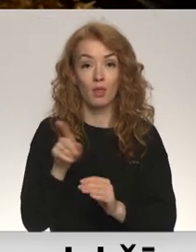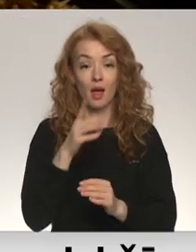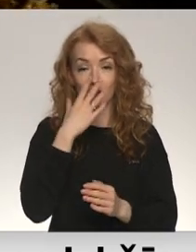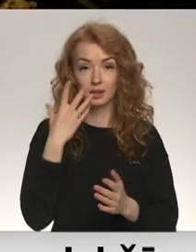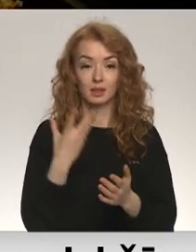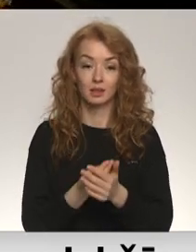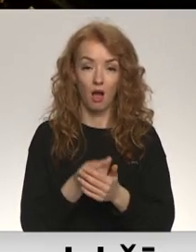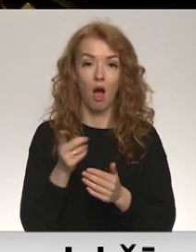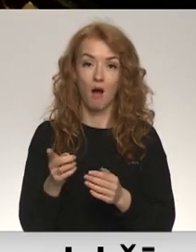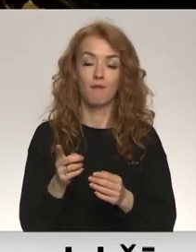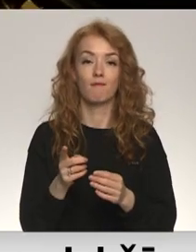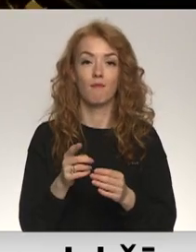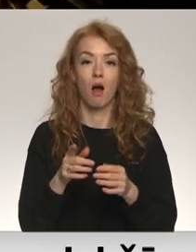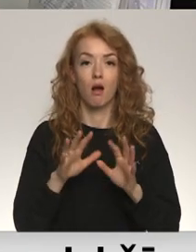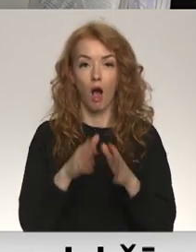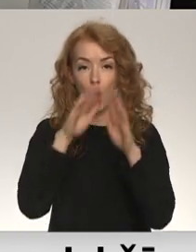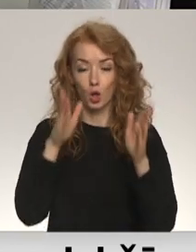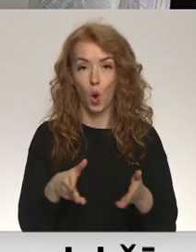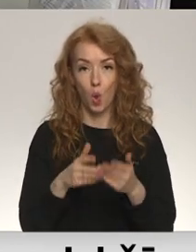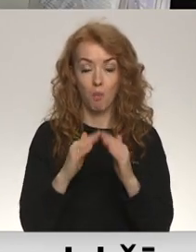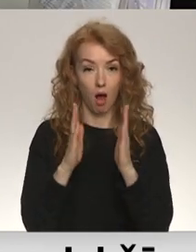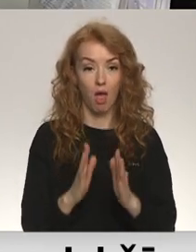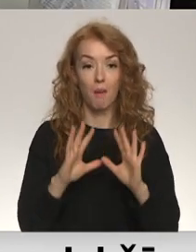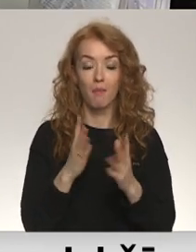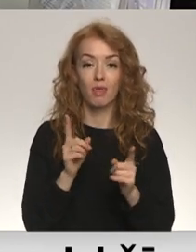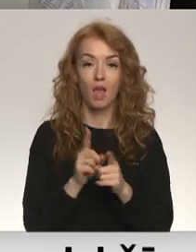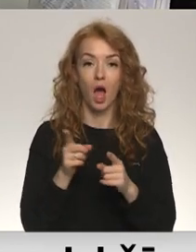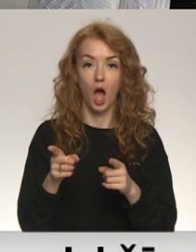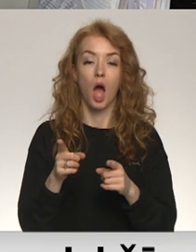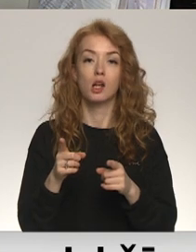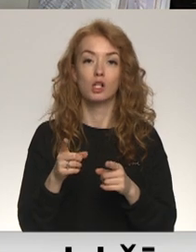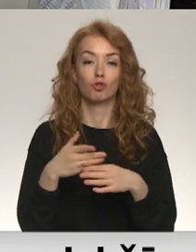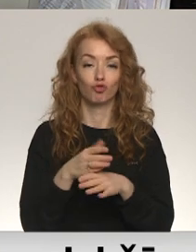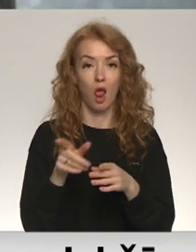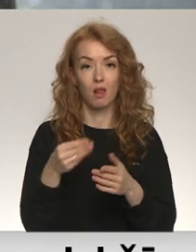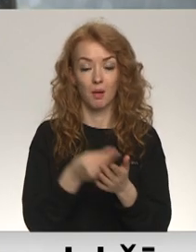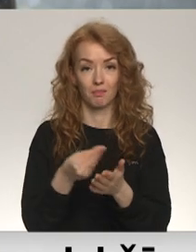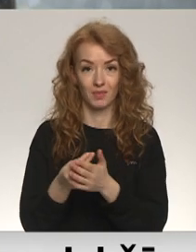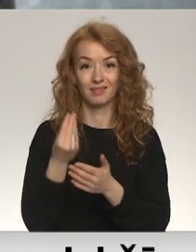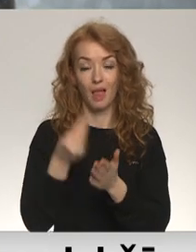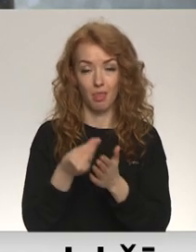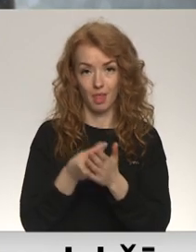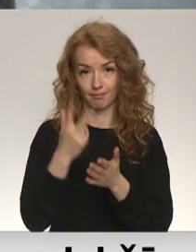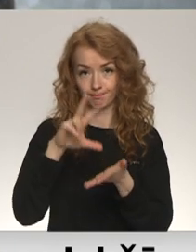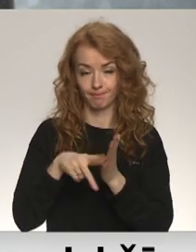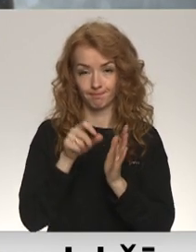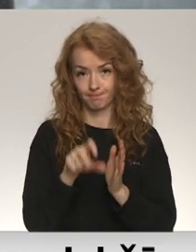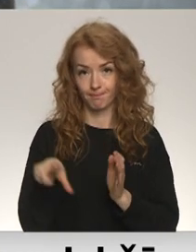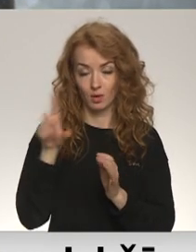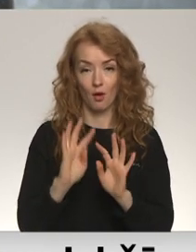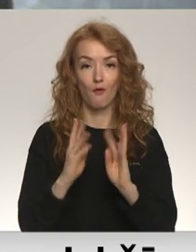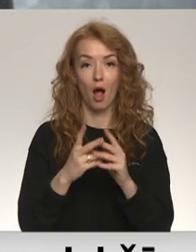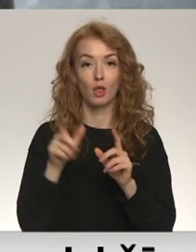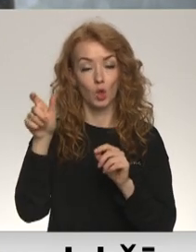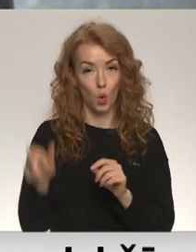ar šķeldu apkurināma katlu māja. Taču arī šķeldas iepirkuma cena ir trīskāršojusies. Valdes loceklis Renārs Putniņš